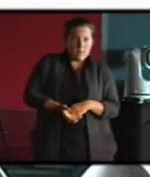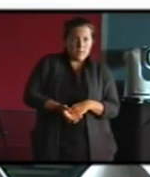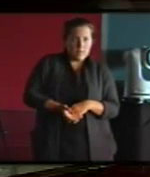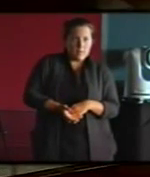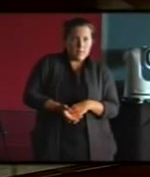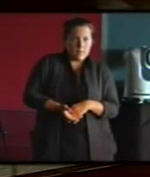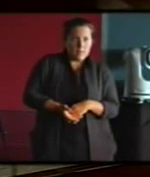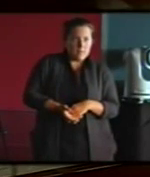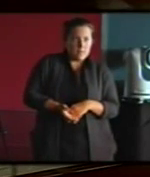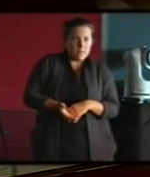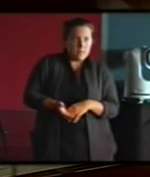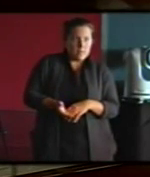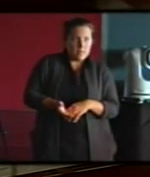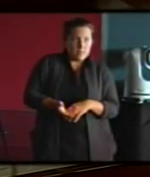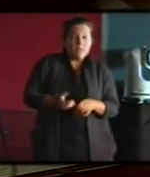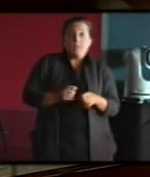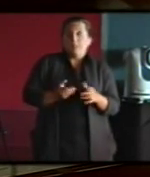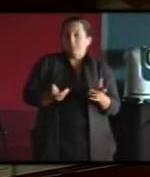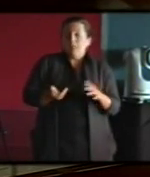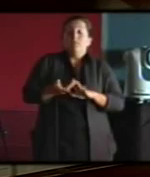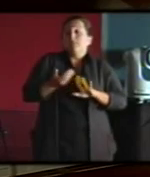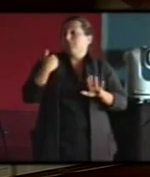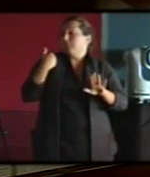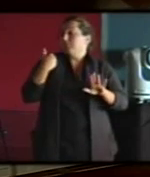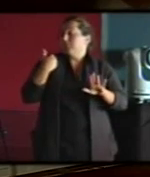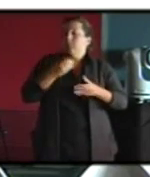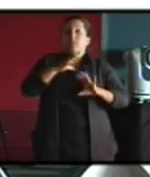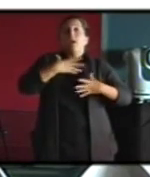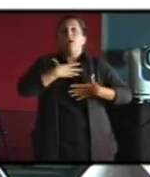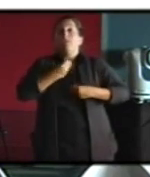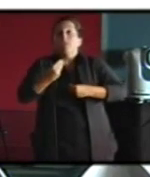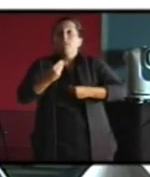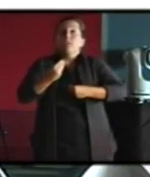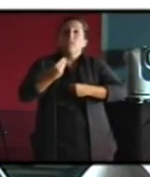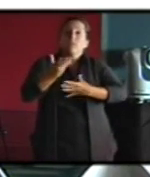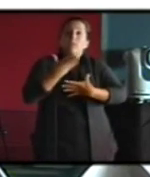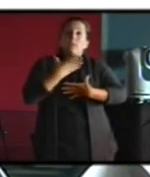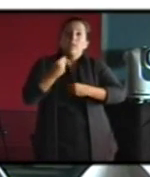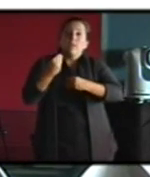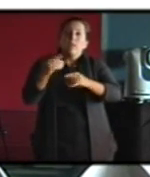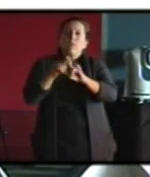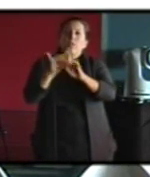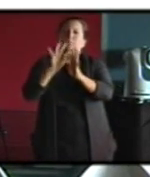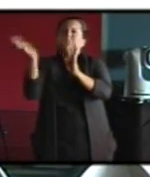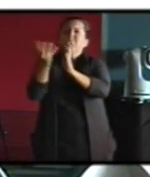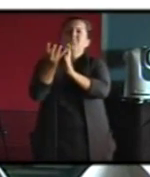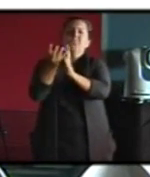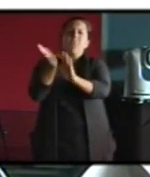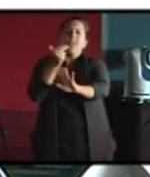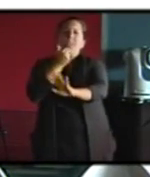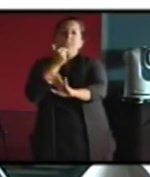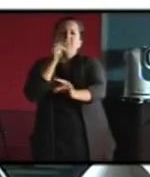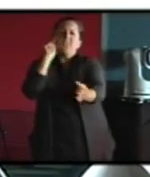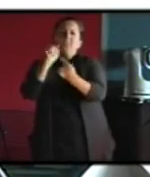chose. Il y a quelques années, on m'avait invité à être dans une sorte de cercle de qualité